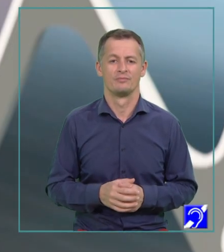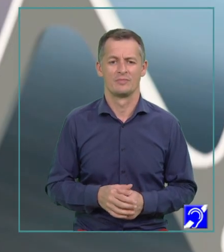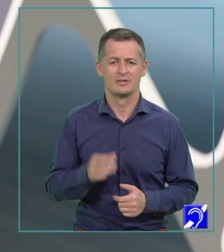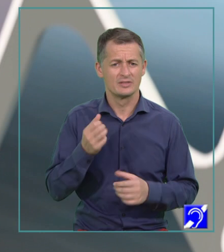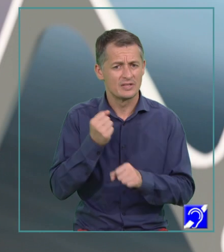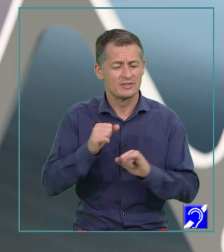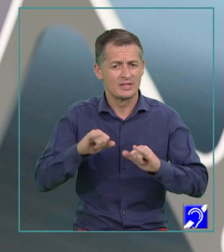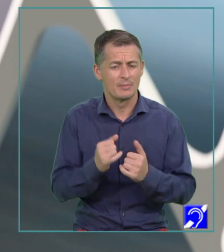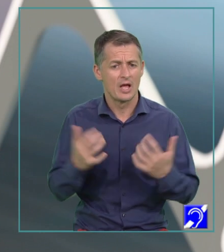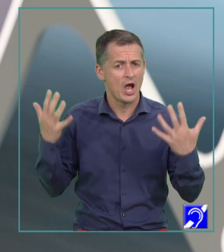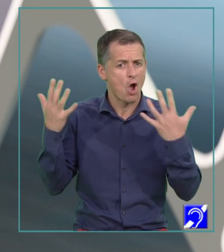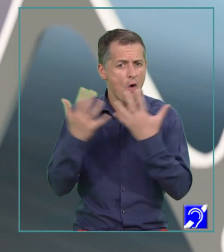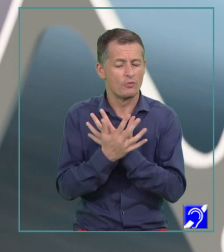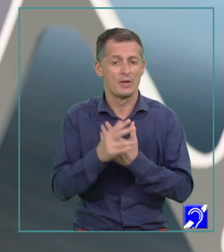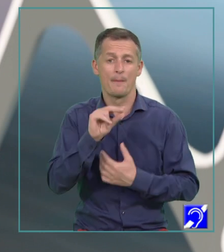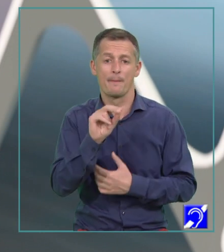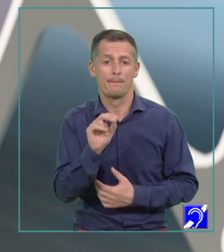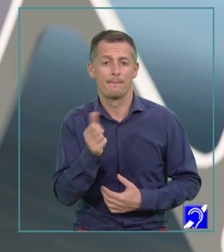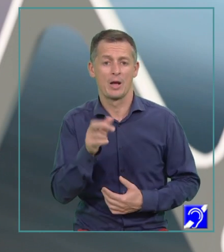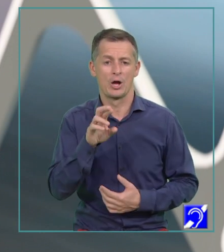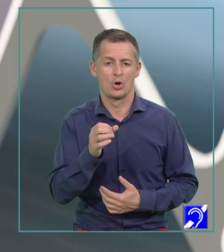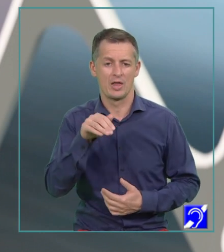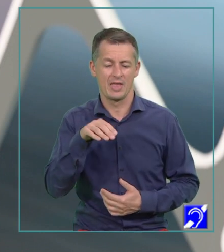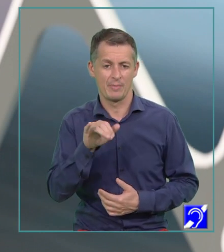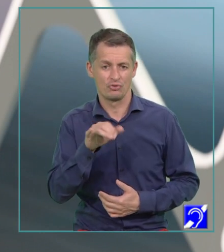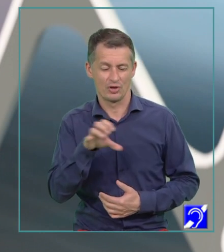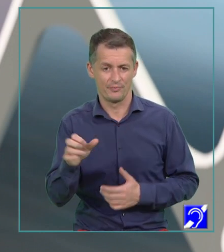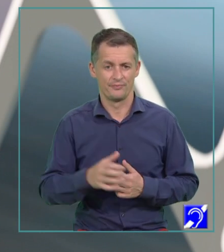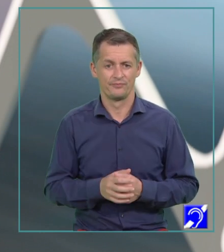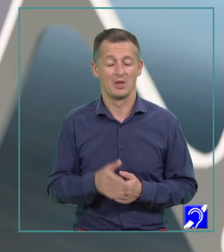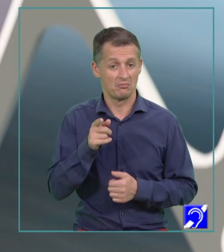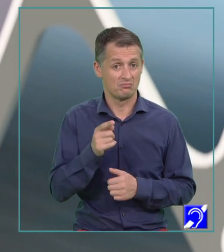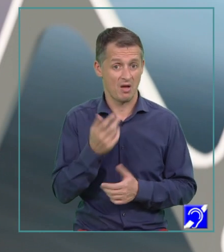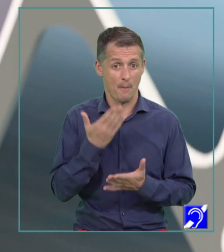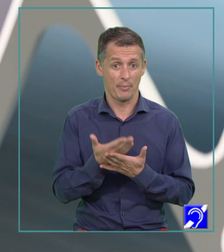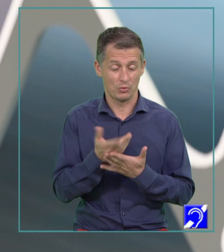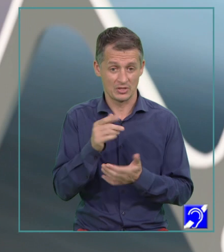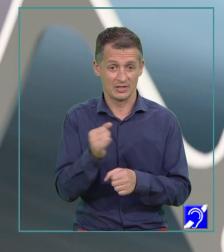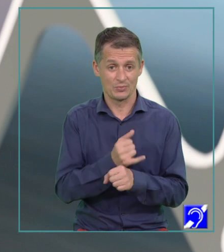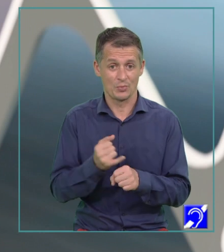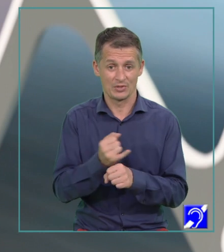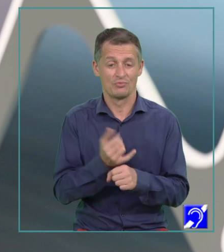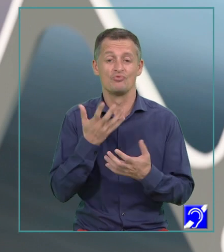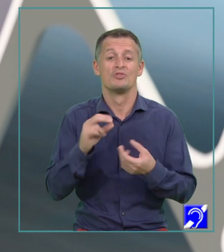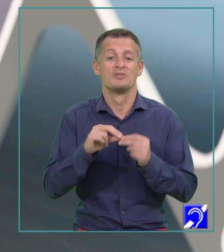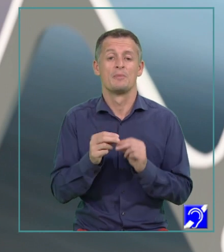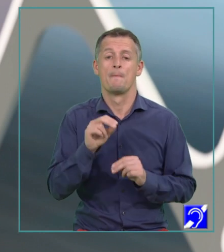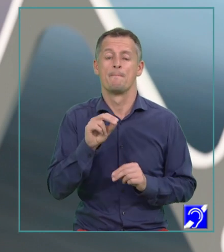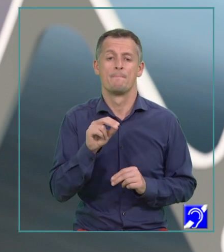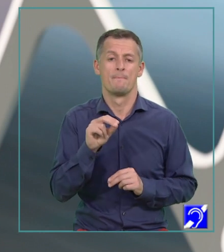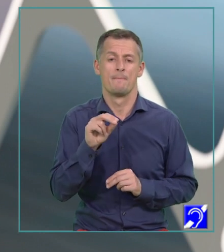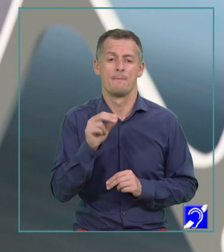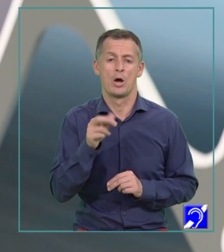confuziile paronimice. Și ca să ajungem la confuzia paronimică, să vedem mai întâi ce sunt paronimele și